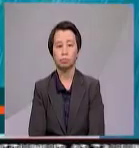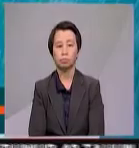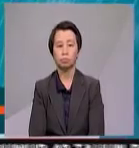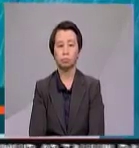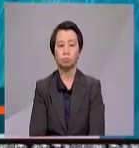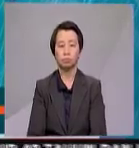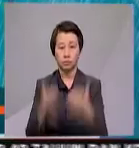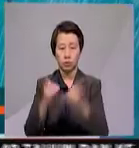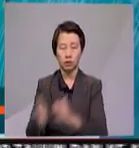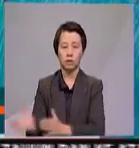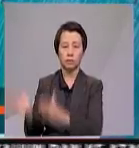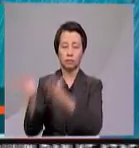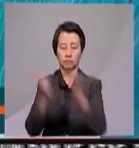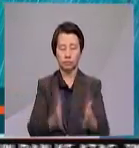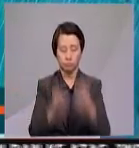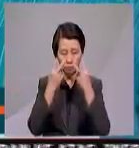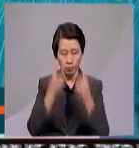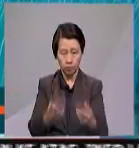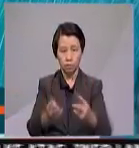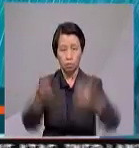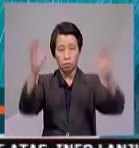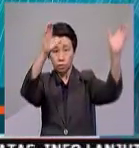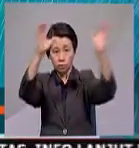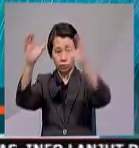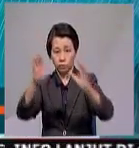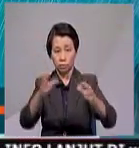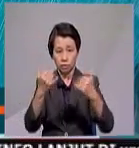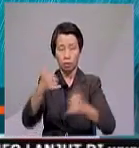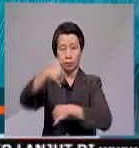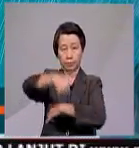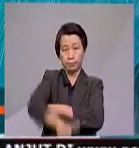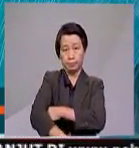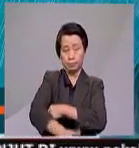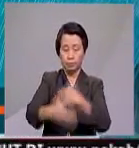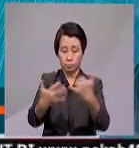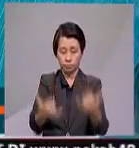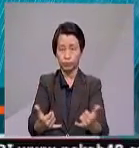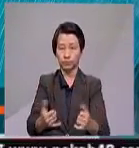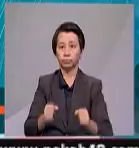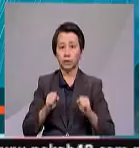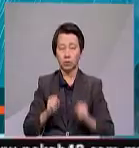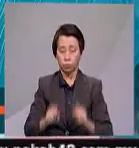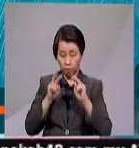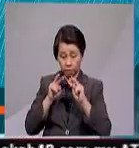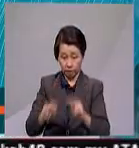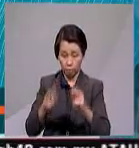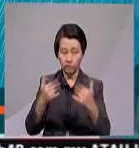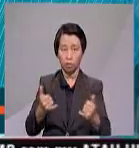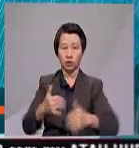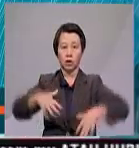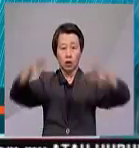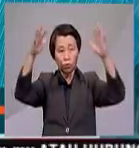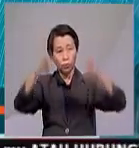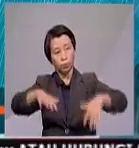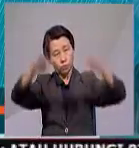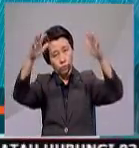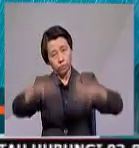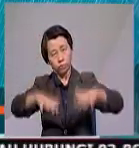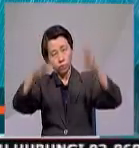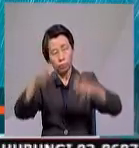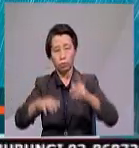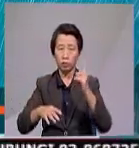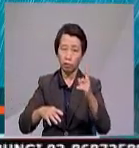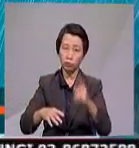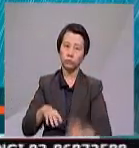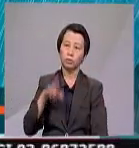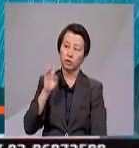Seterusnya, kita beralih pula untuk melihat tinjauan cuaca semasa pada malam ini. Dapat diperhatikan ketika ini hujan kini sedang berlaku di satu dua